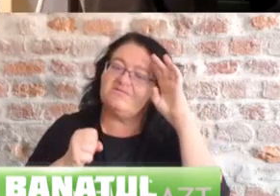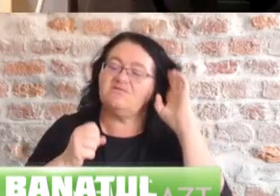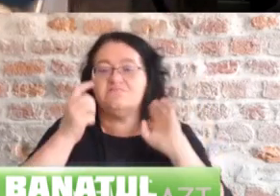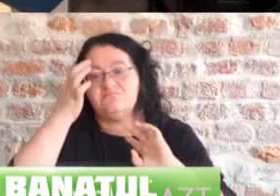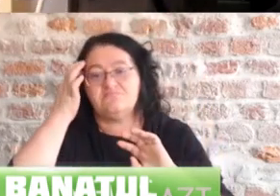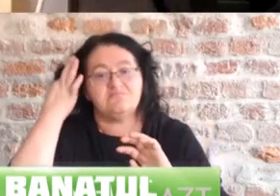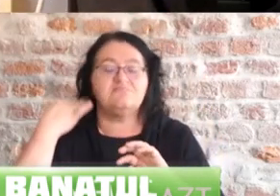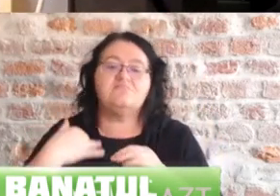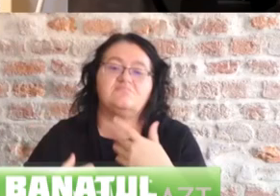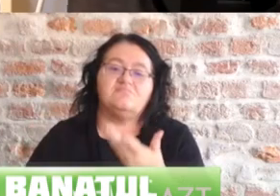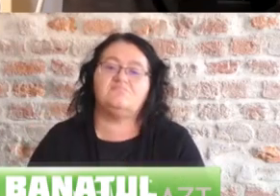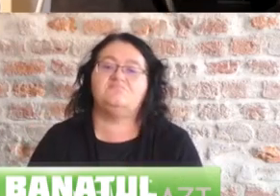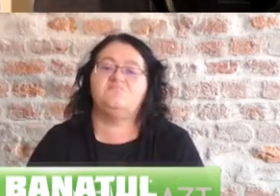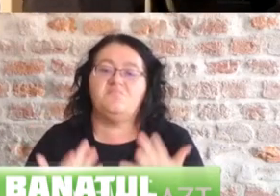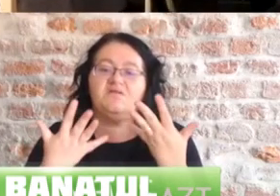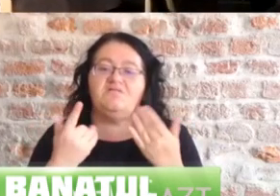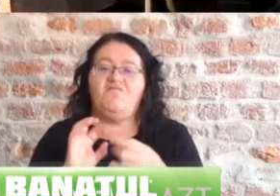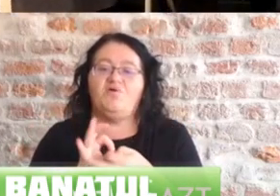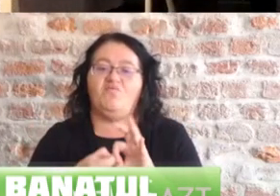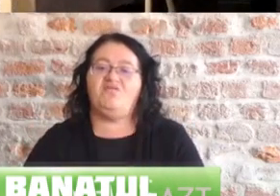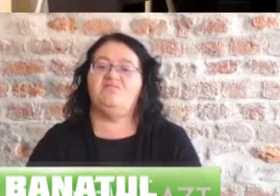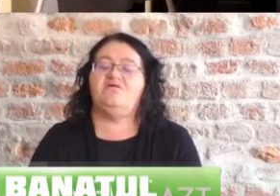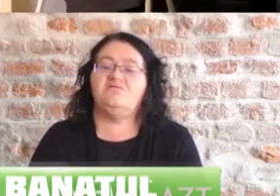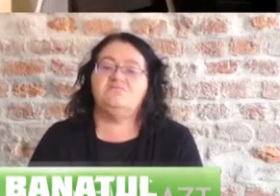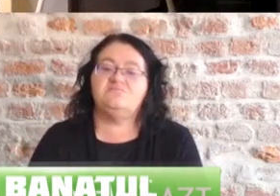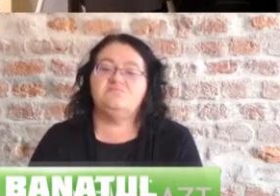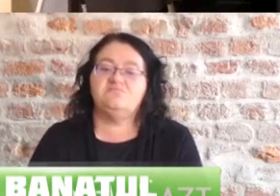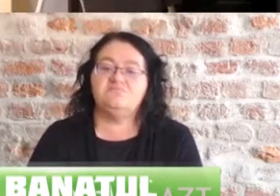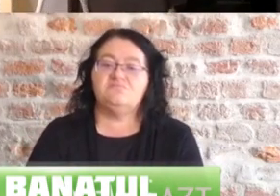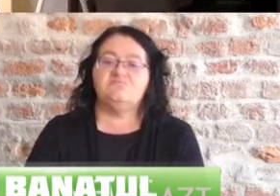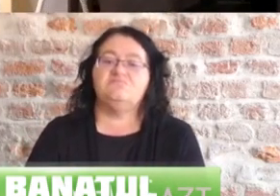poate iei tu cuvântul, câteva vorbe.